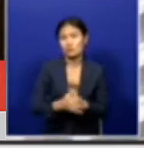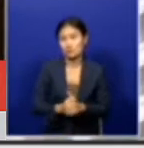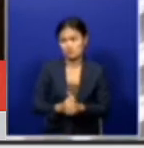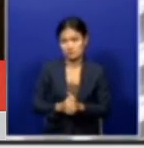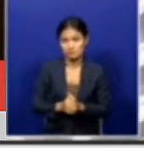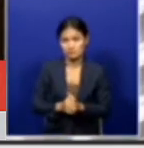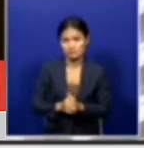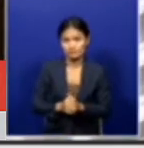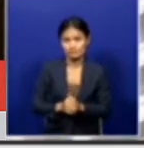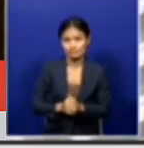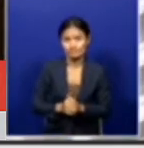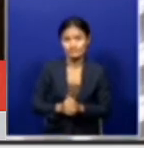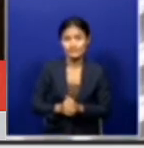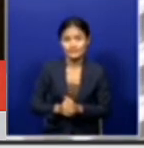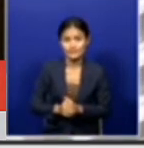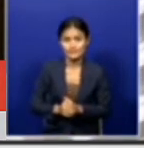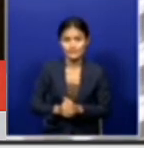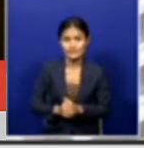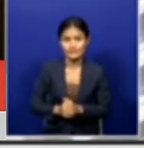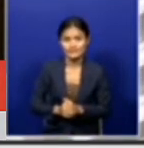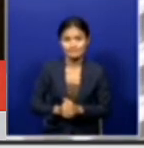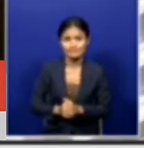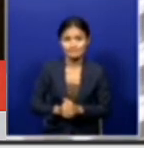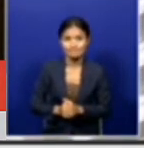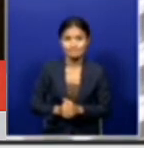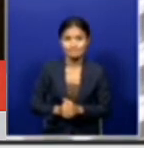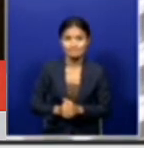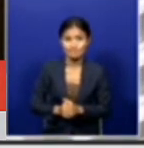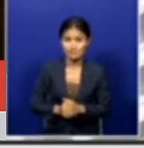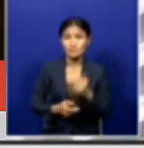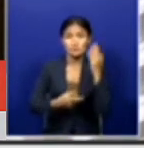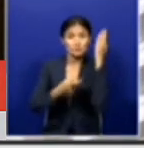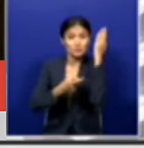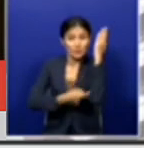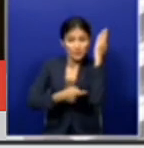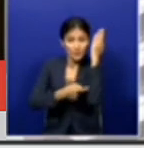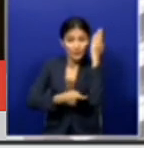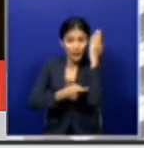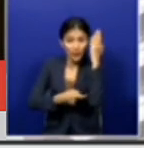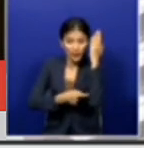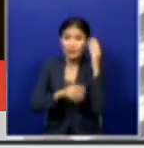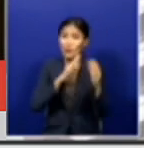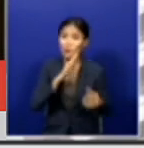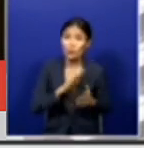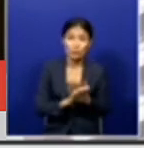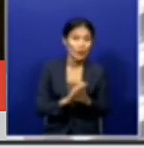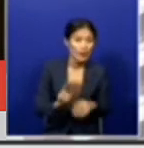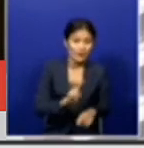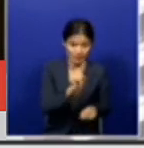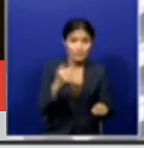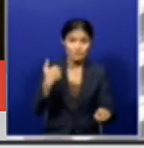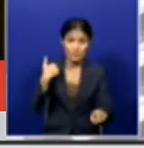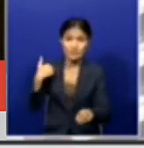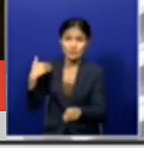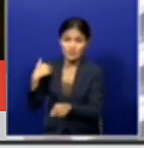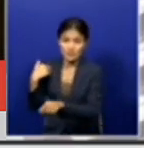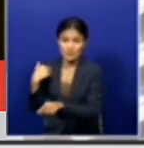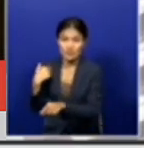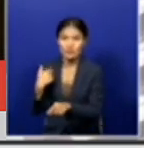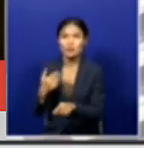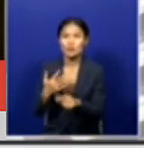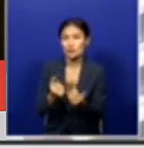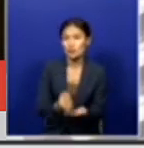และการใช้ยางพาราอย่างมากมายมหาศาลนั้นก็จะทำให้เกษตรกรเนี่ย